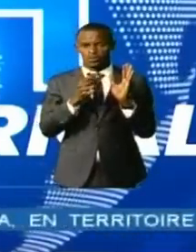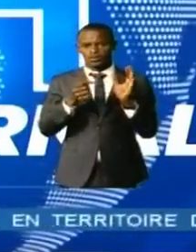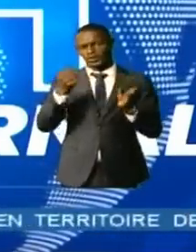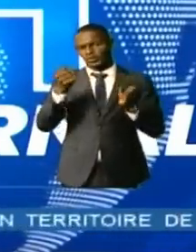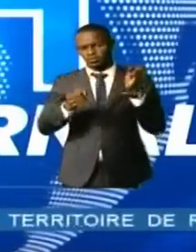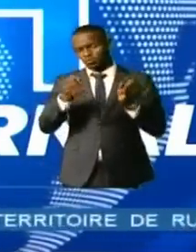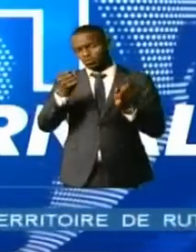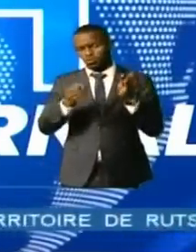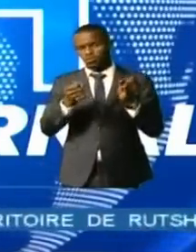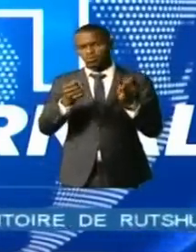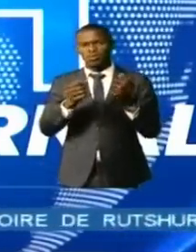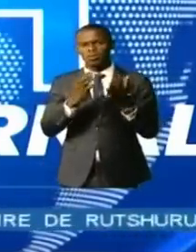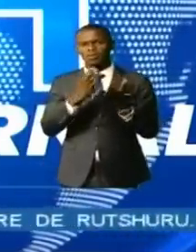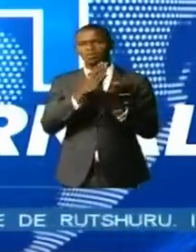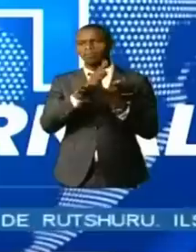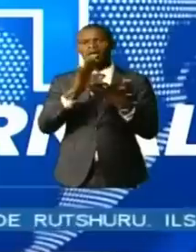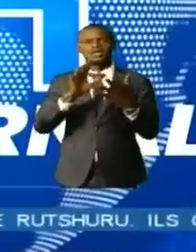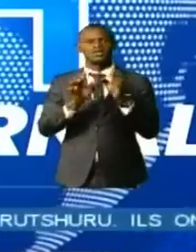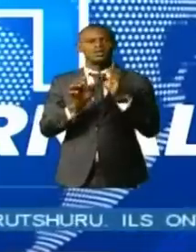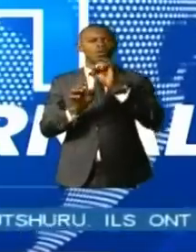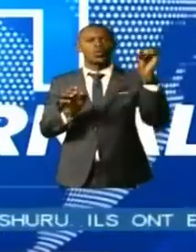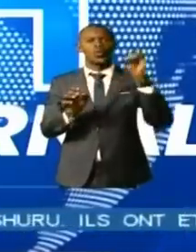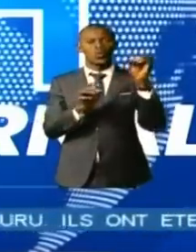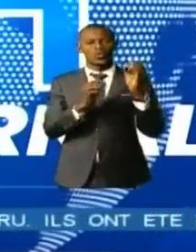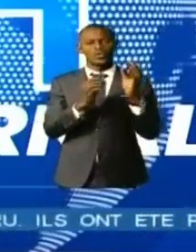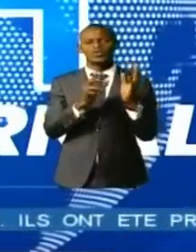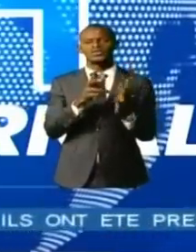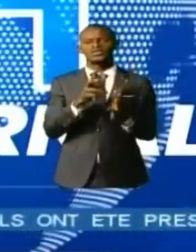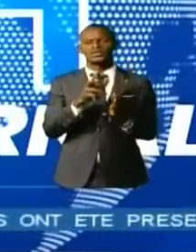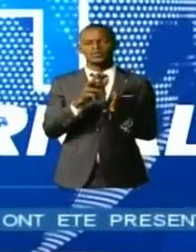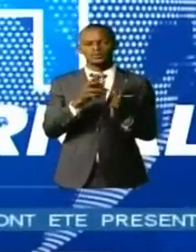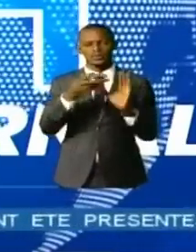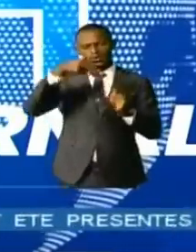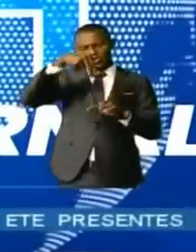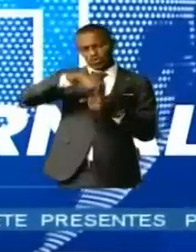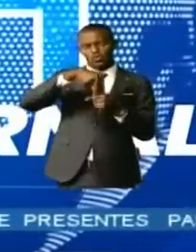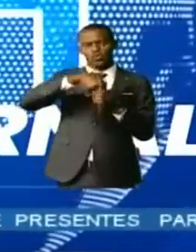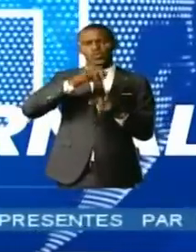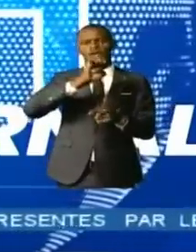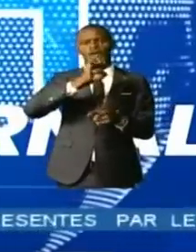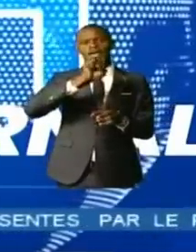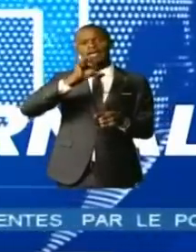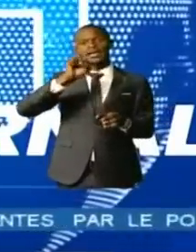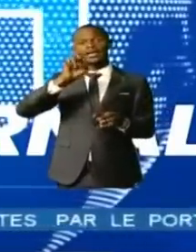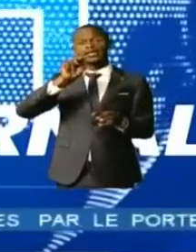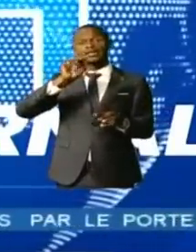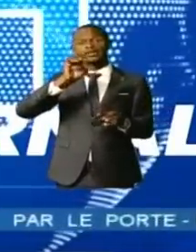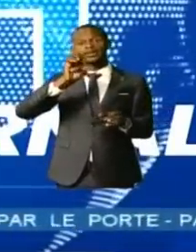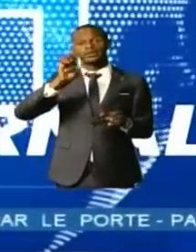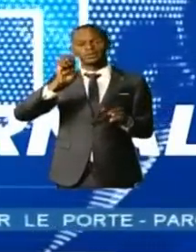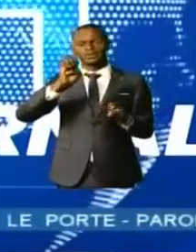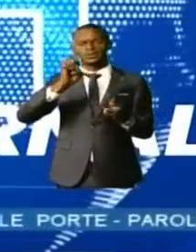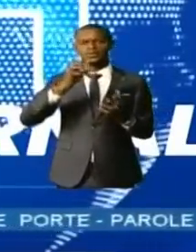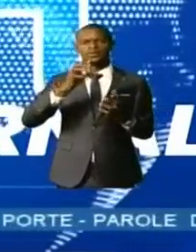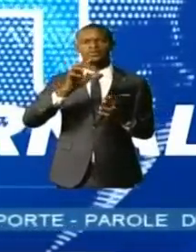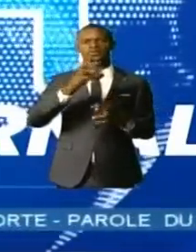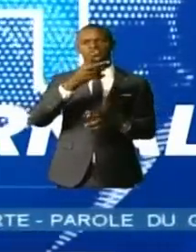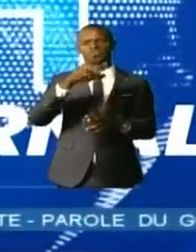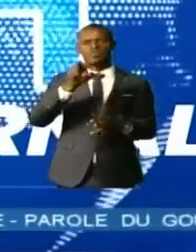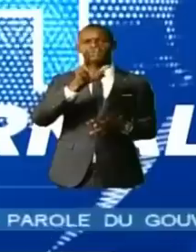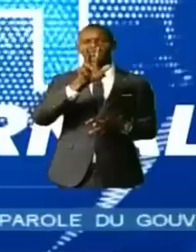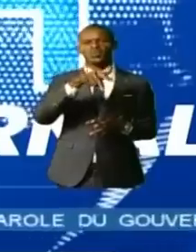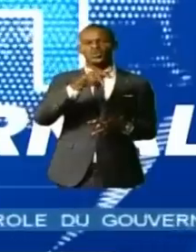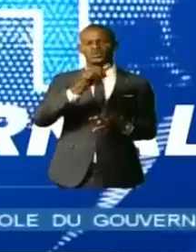zone ouest, l'essence sera vendue à 2345 francs, gazole 2335 francs congolais,